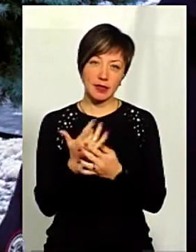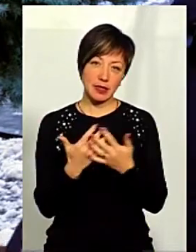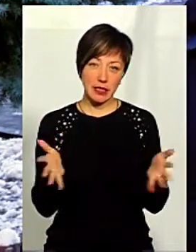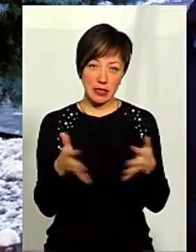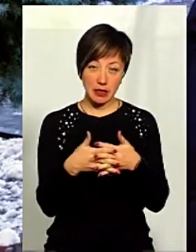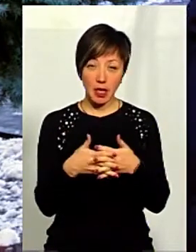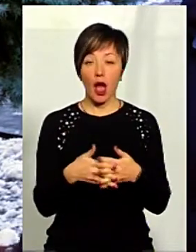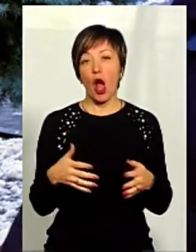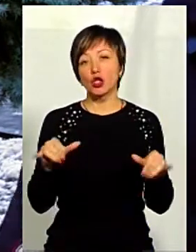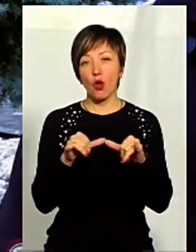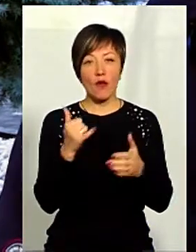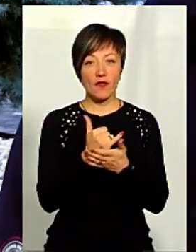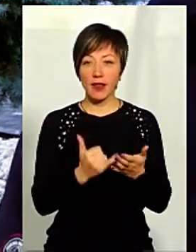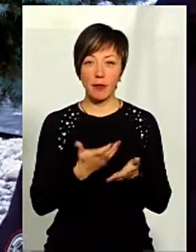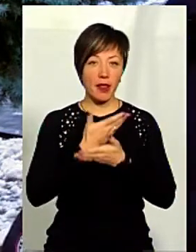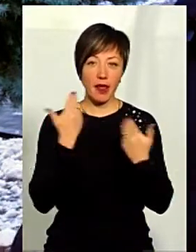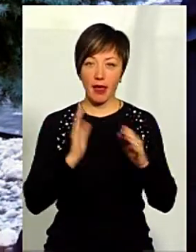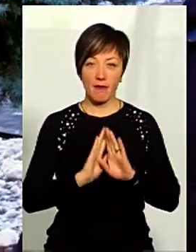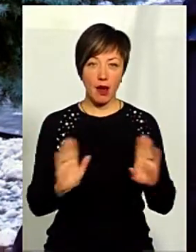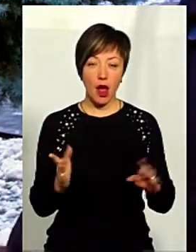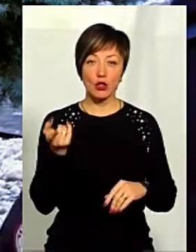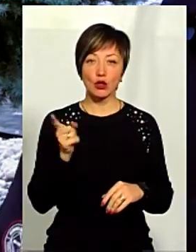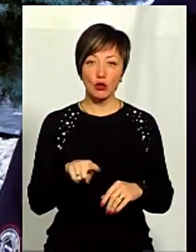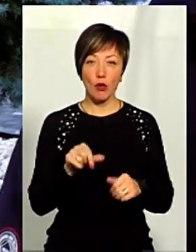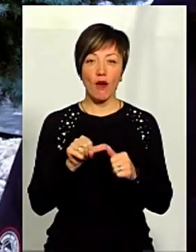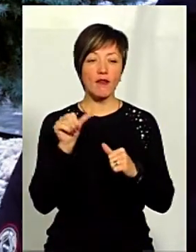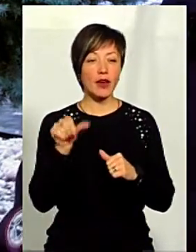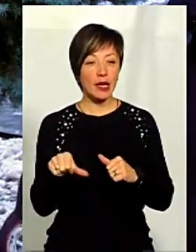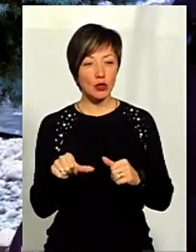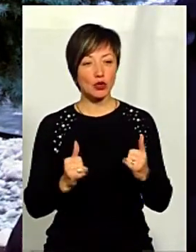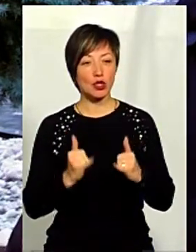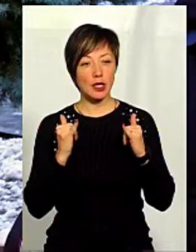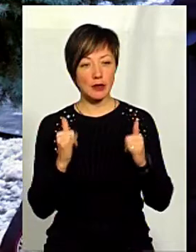інгредієнтів, столовими винами не являються, і тому виключення для